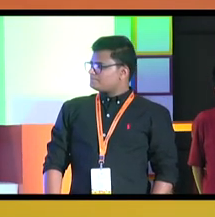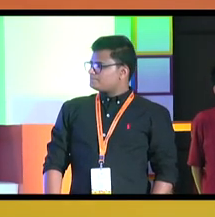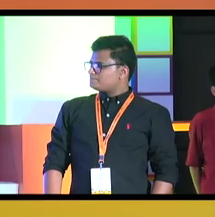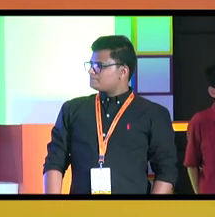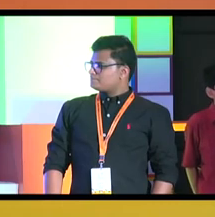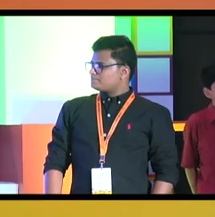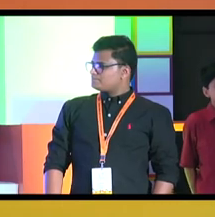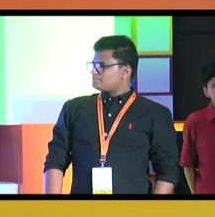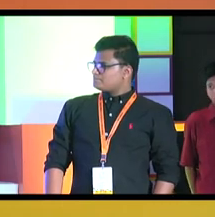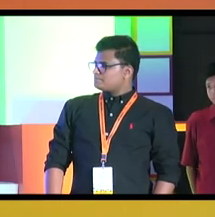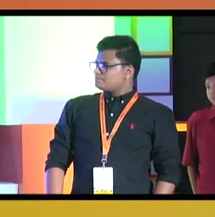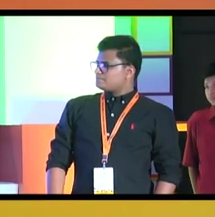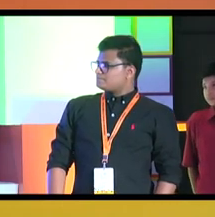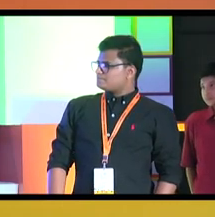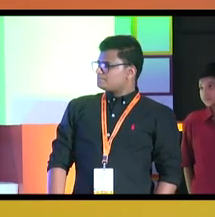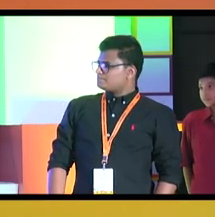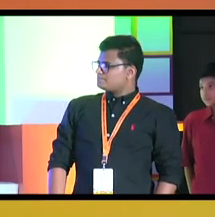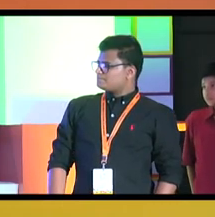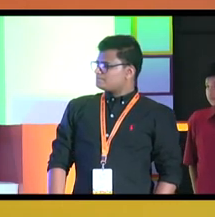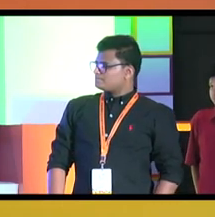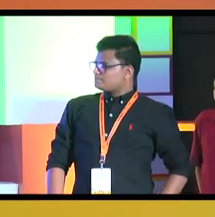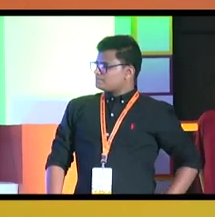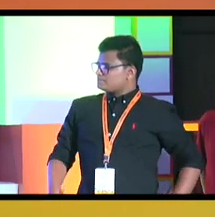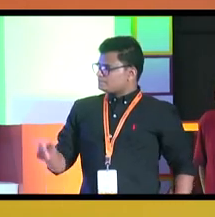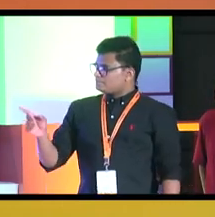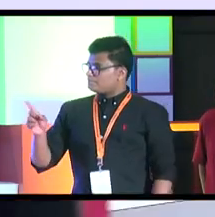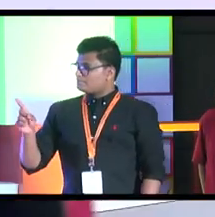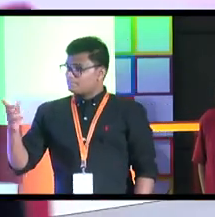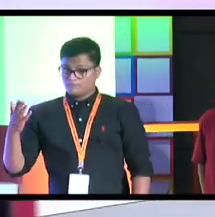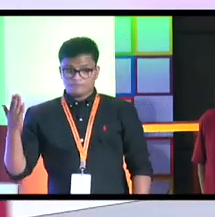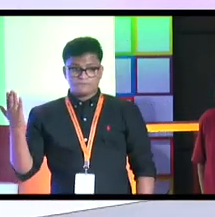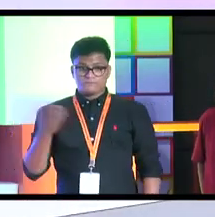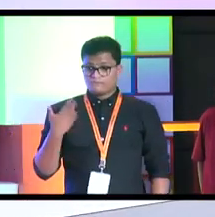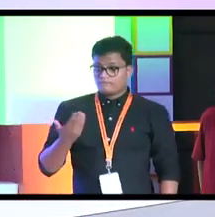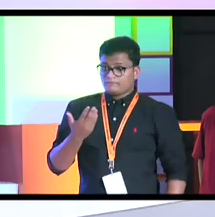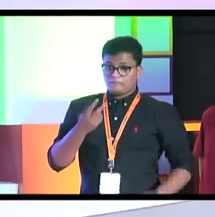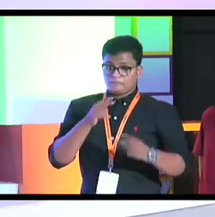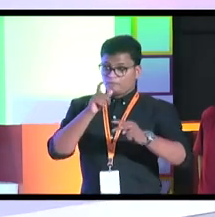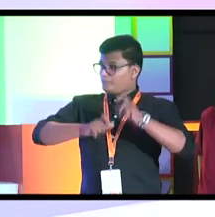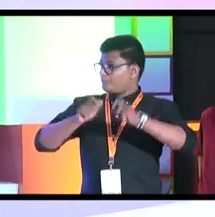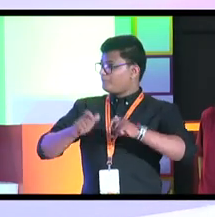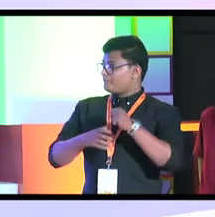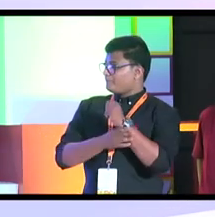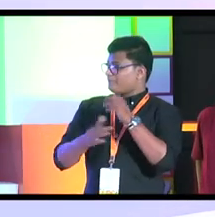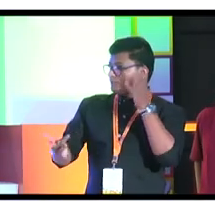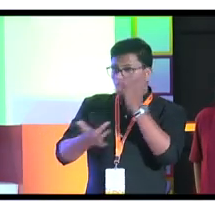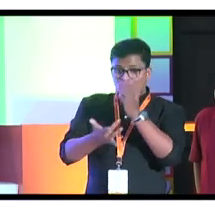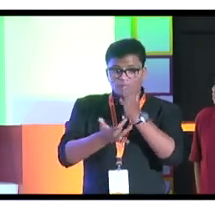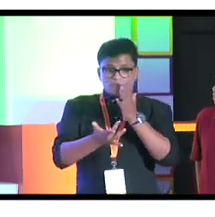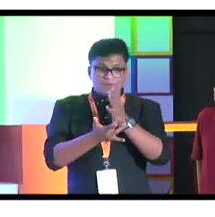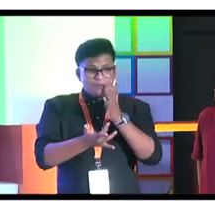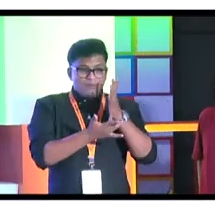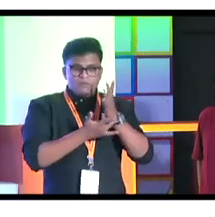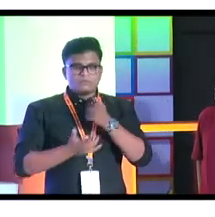नॉर्मल बच्चे के हाथ में जो है इसे टेलर फ्रेम कहते हैं. आप लोग सब बहुत बड़ी जगह पर बैठे हैं, यहाँ बड़ी टेक्नोलॉजीज़ की बातें हो रही